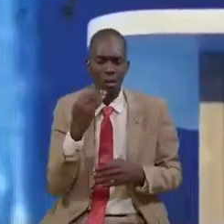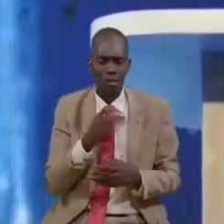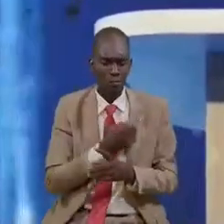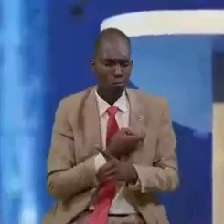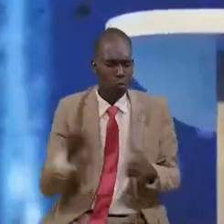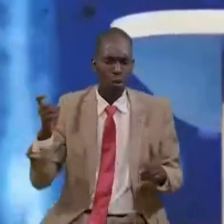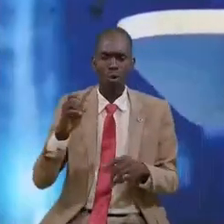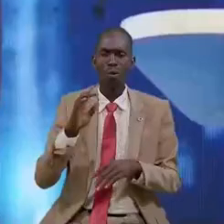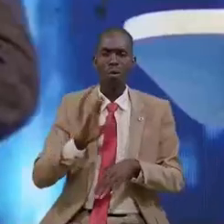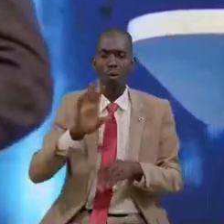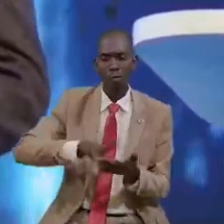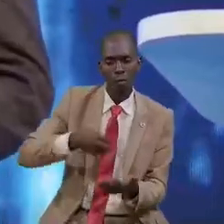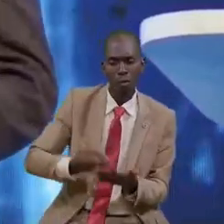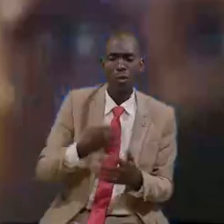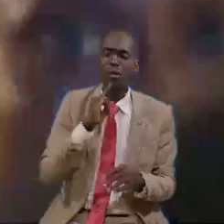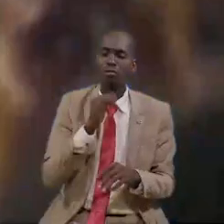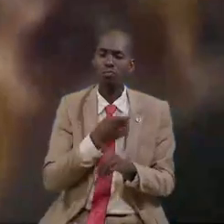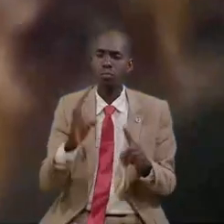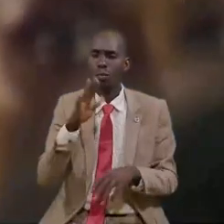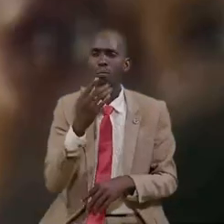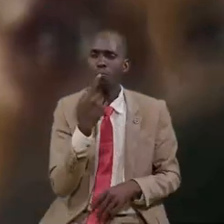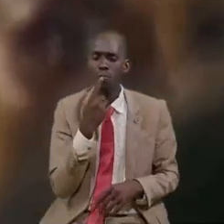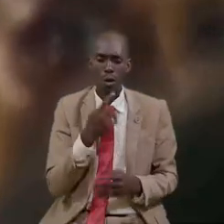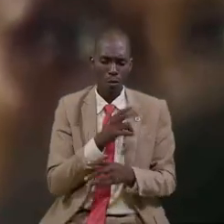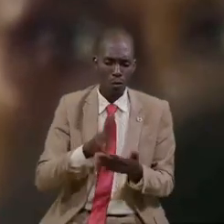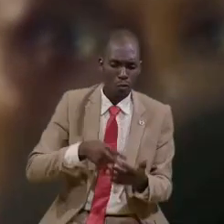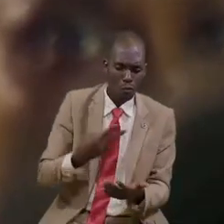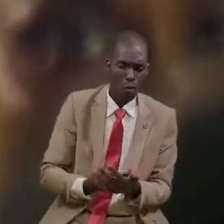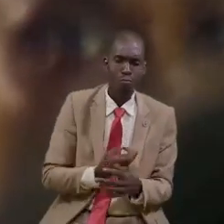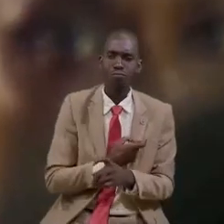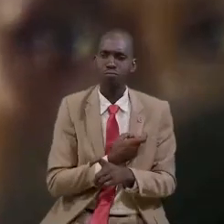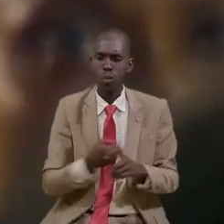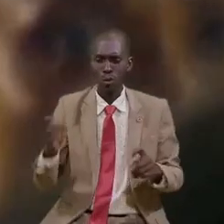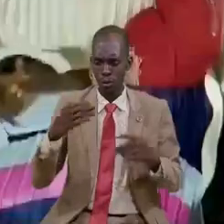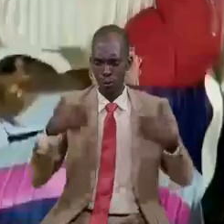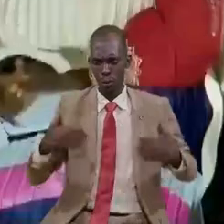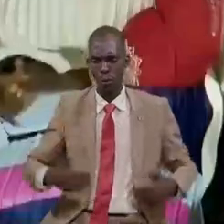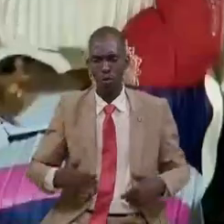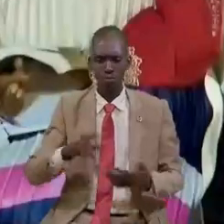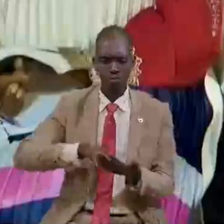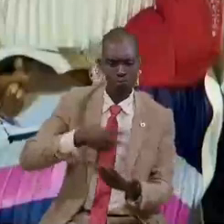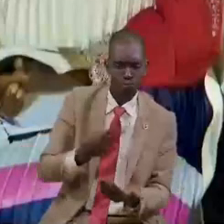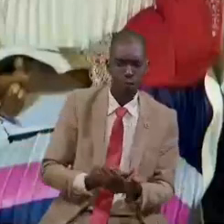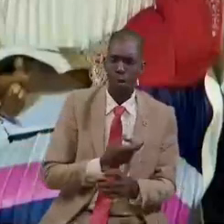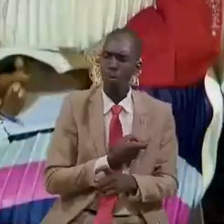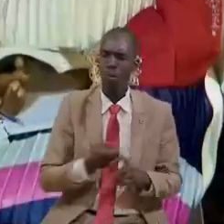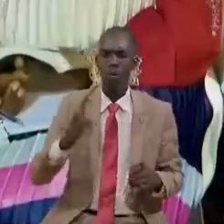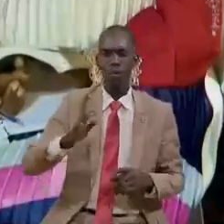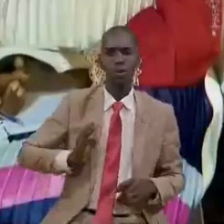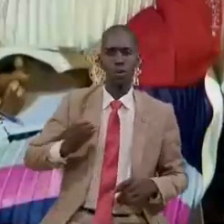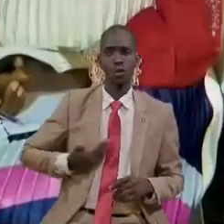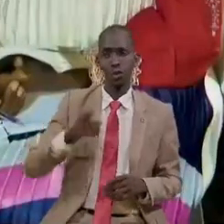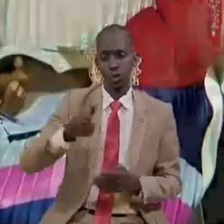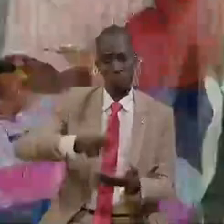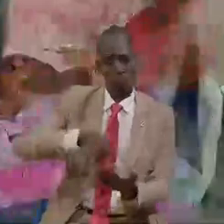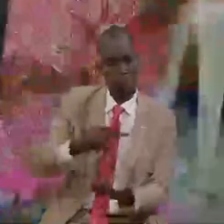Les cicatrices de la chute sont, les marques sont sur vos lèvres, sur votre corps. Les marques, les